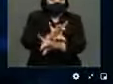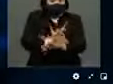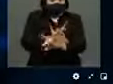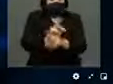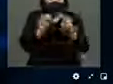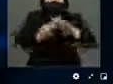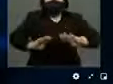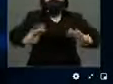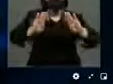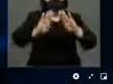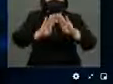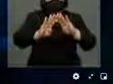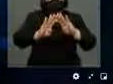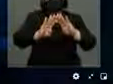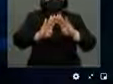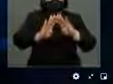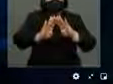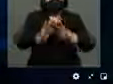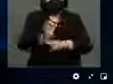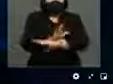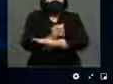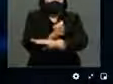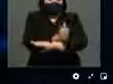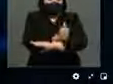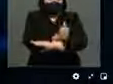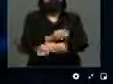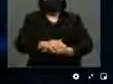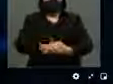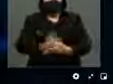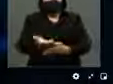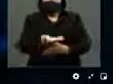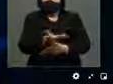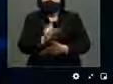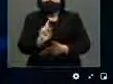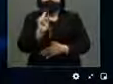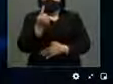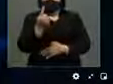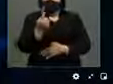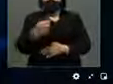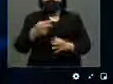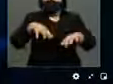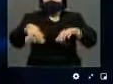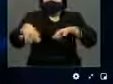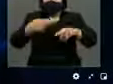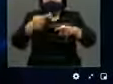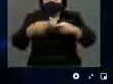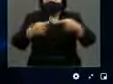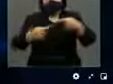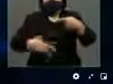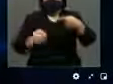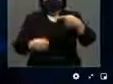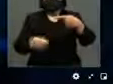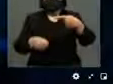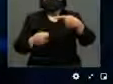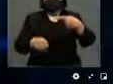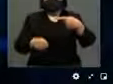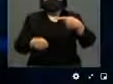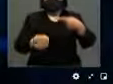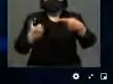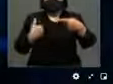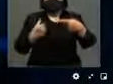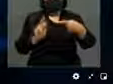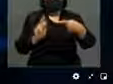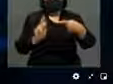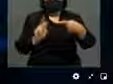ครปฐมและพระนครศรีอยุธยาอันนี้รายใหม่เรียง10อันดับนะครับก็มีสีเขีย